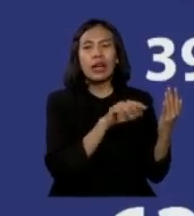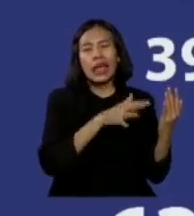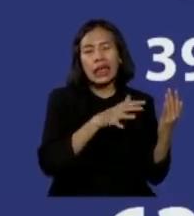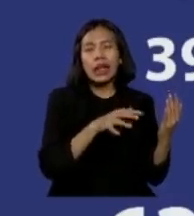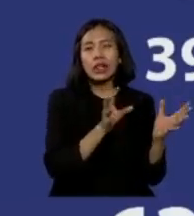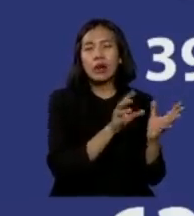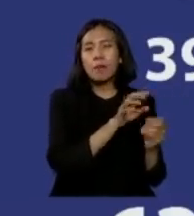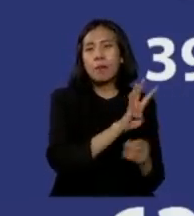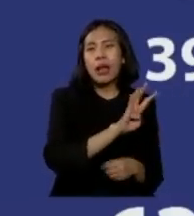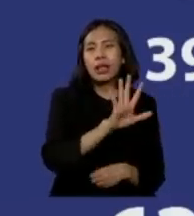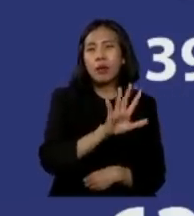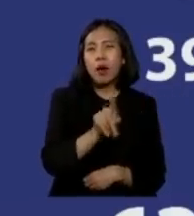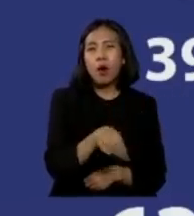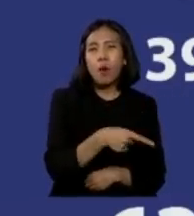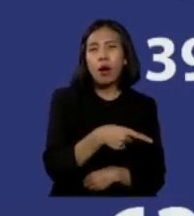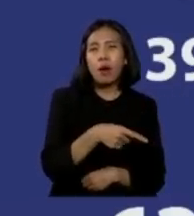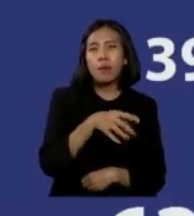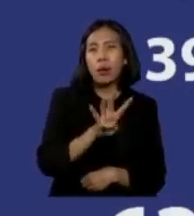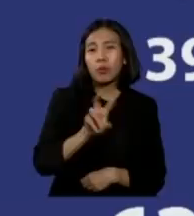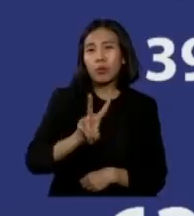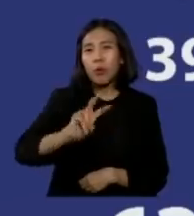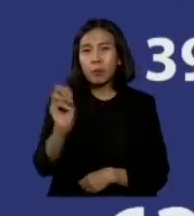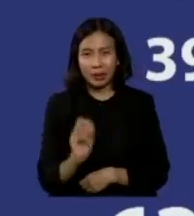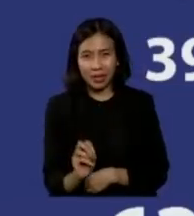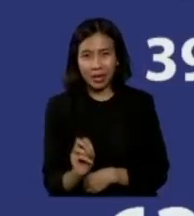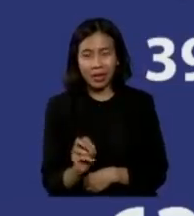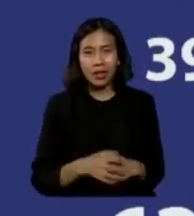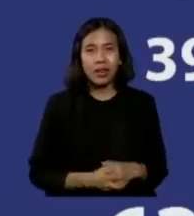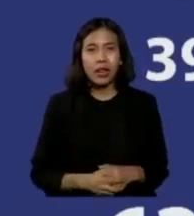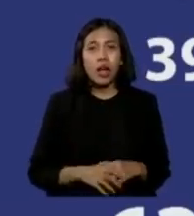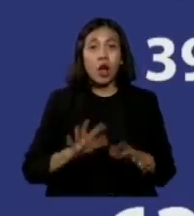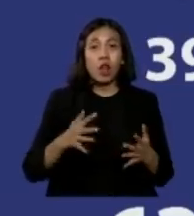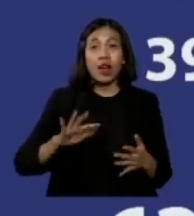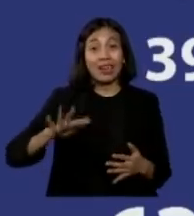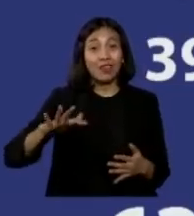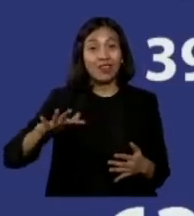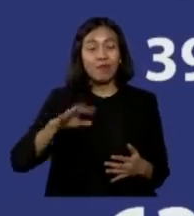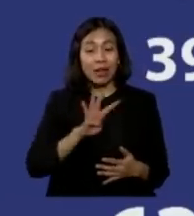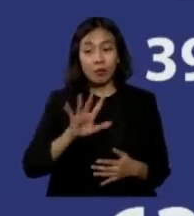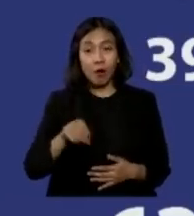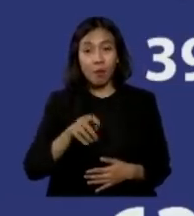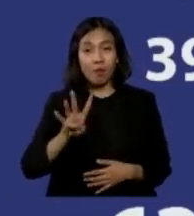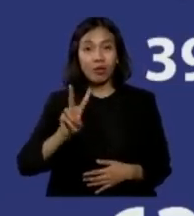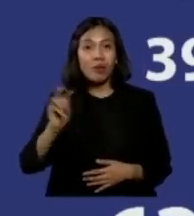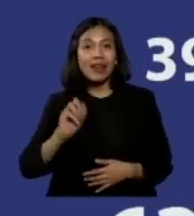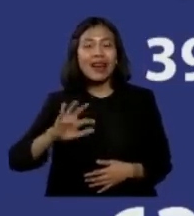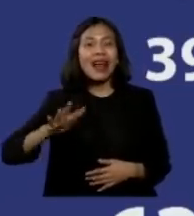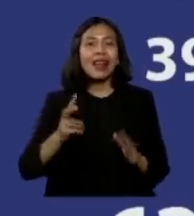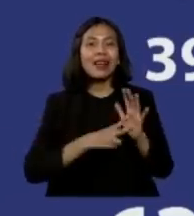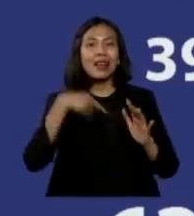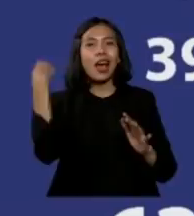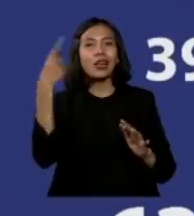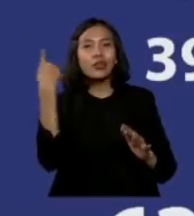45,46 2% Hai rata-rata nasional kita Hai jika kita